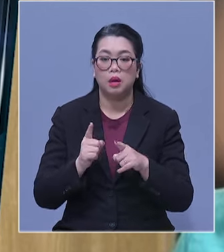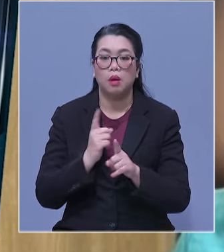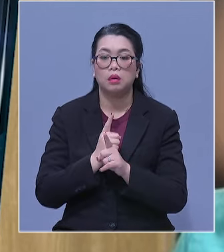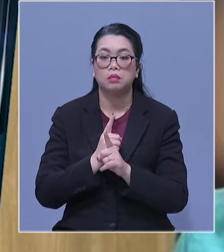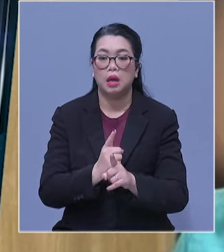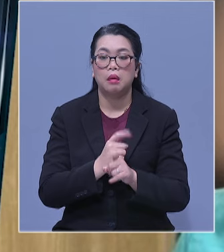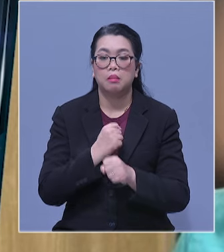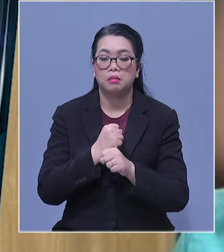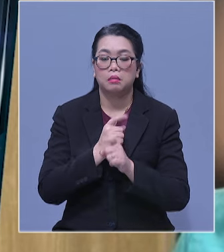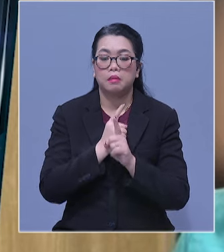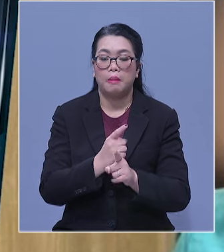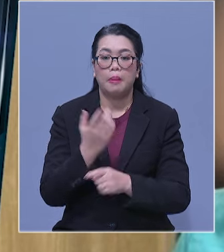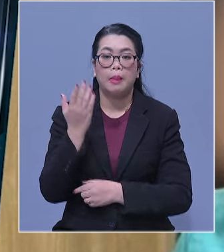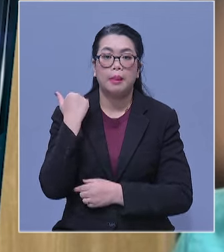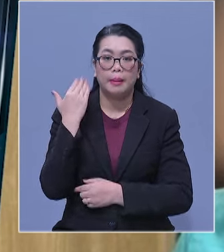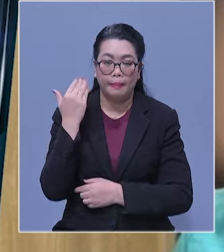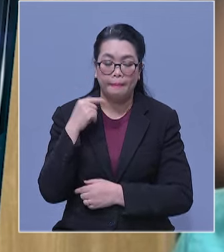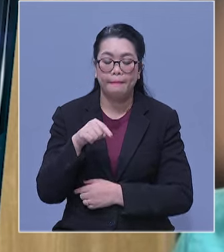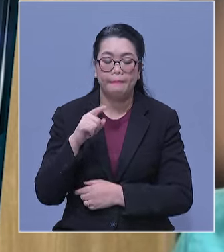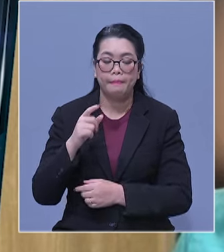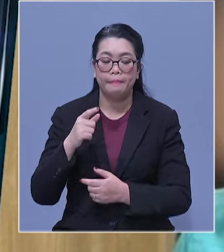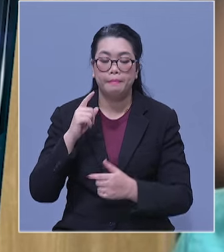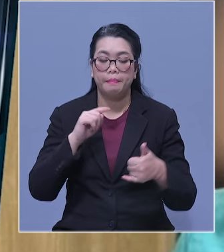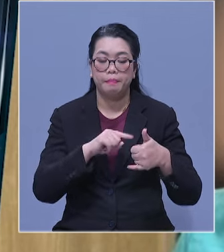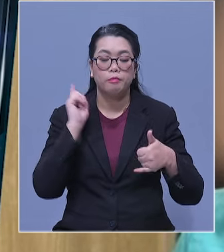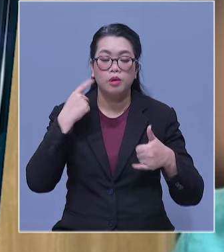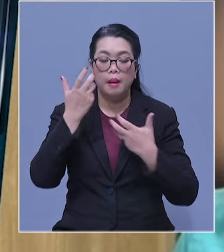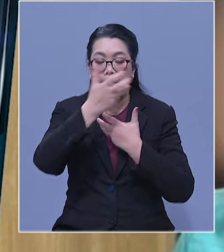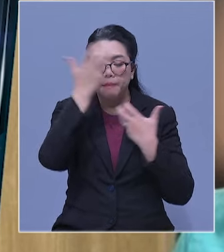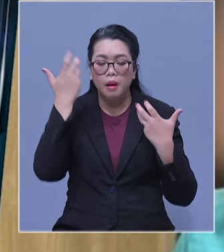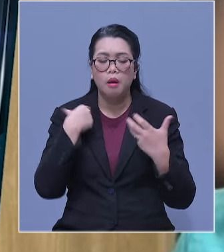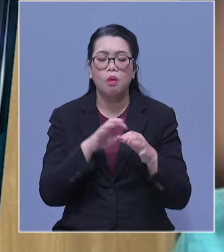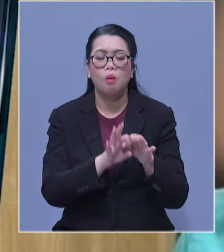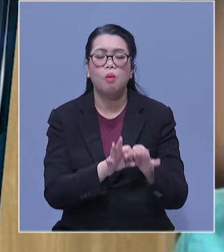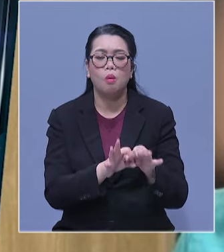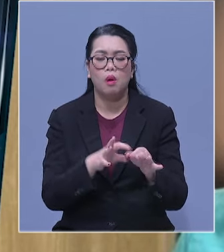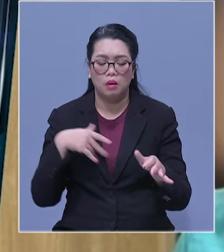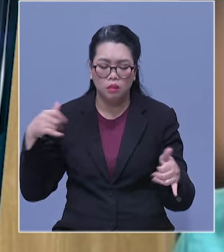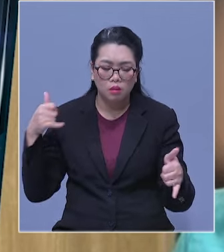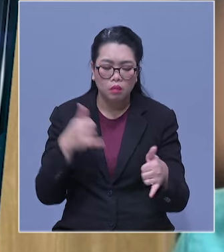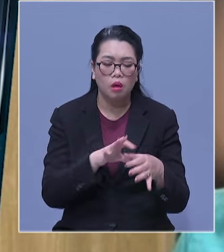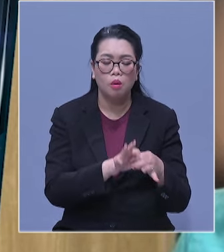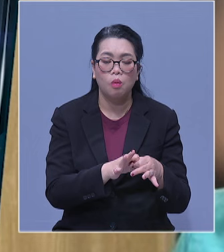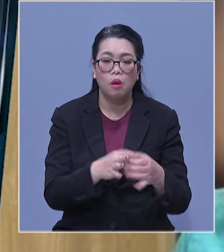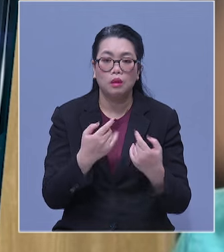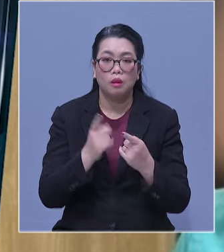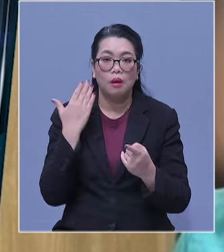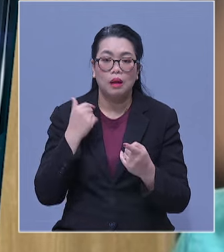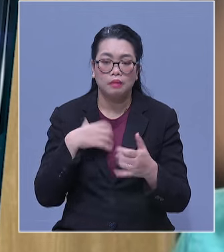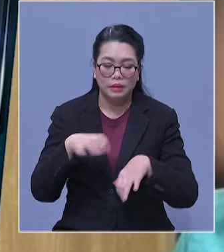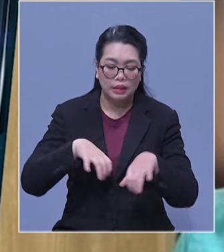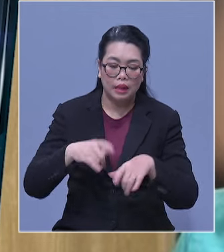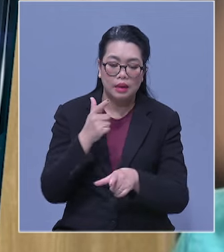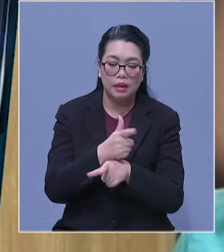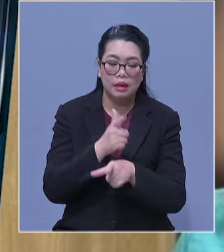สตอกเกอร์ ค ่ะวันนั้นน่ะที่ผู้เสียหายเมาใช่ไห ม เขาบอกเขาแค่เป็นห่วงความปลอดภัยเท่านั้นส่วนในวันเกิดเหตุที่มีการจัดเลี้ยง